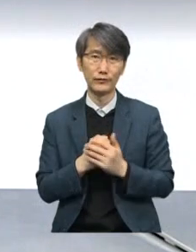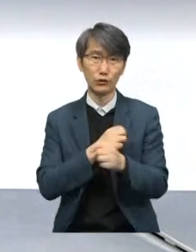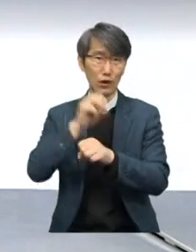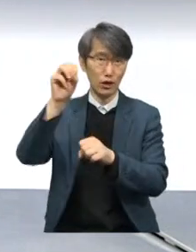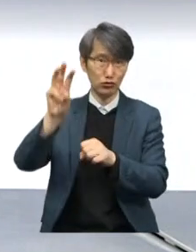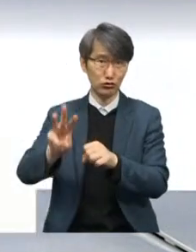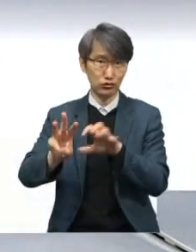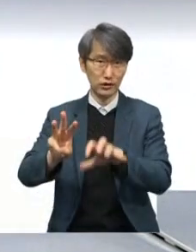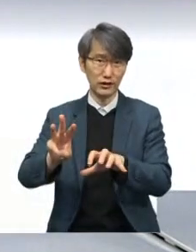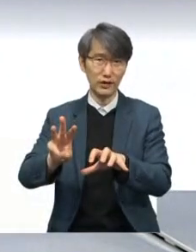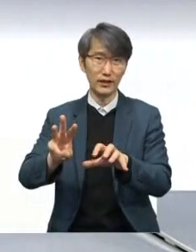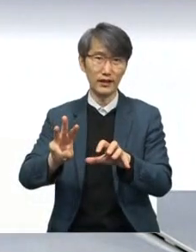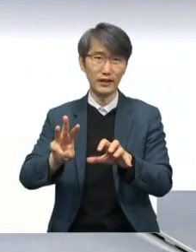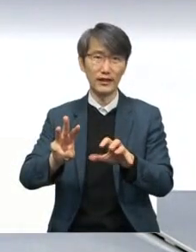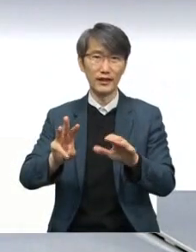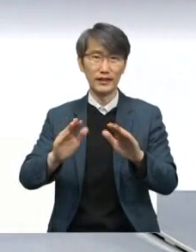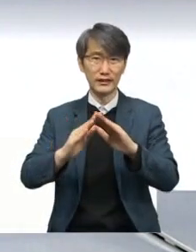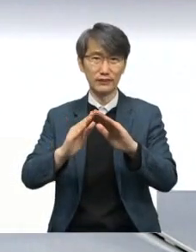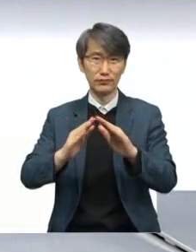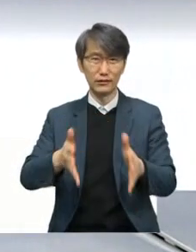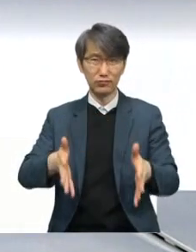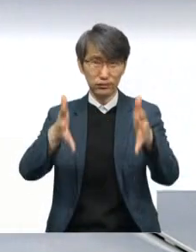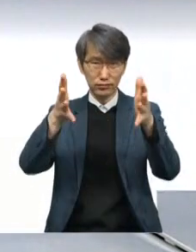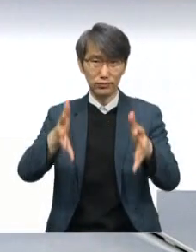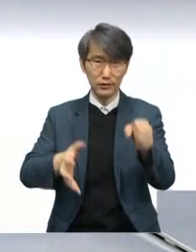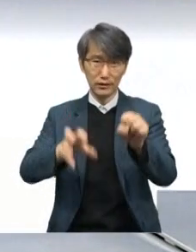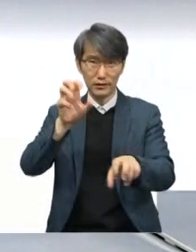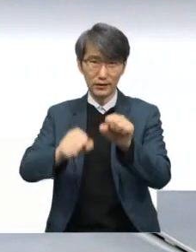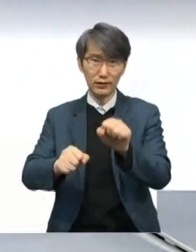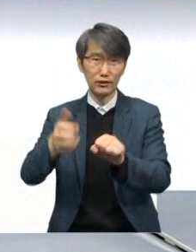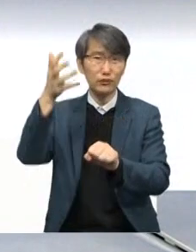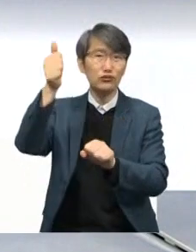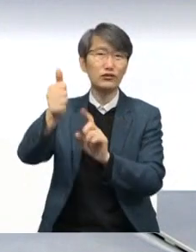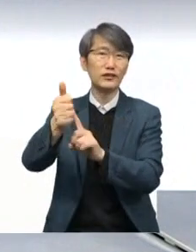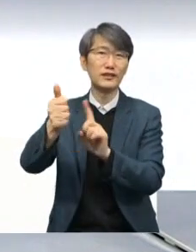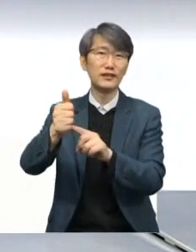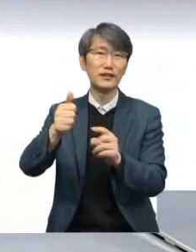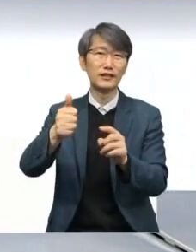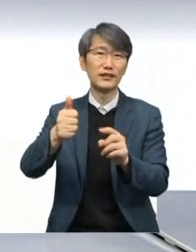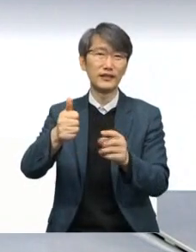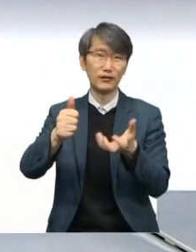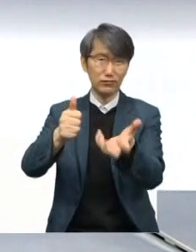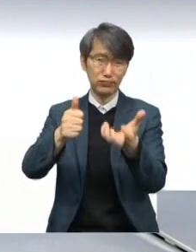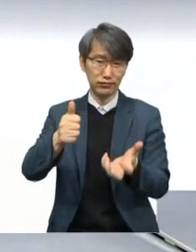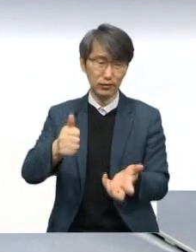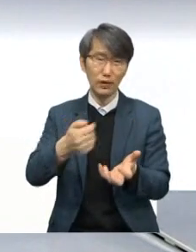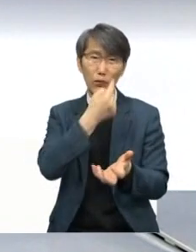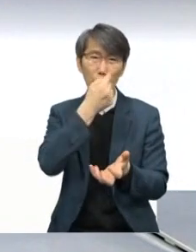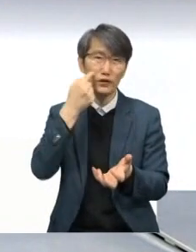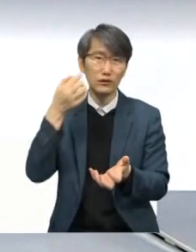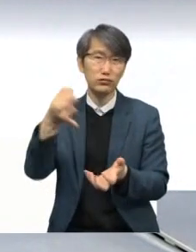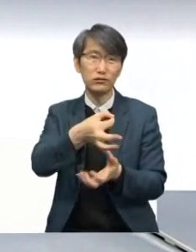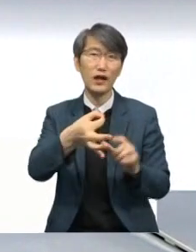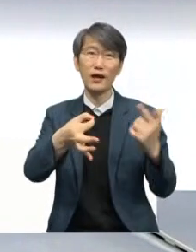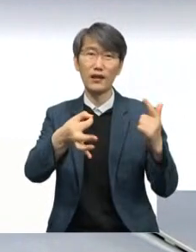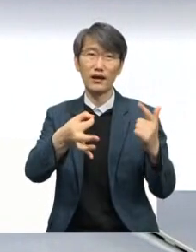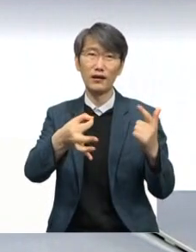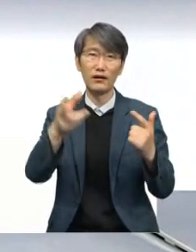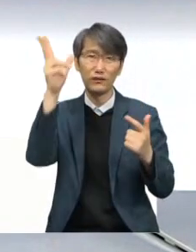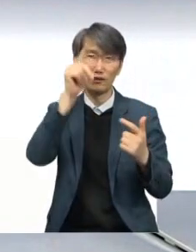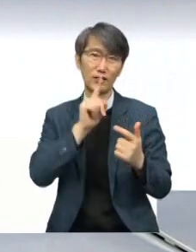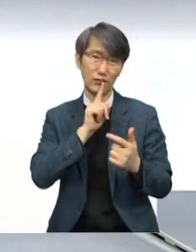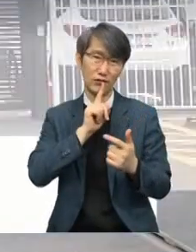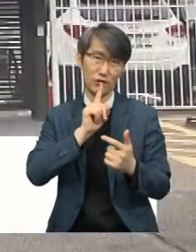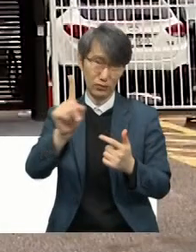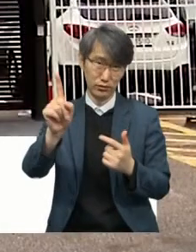광주시에서 다세대 주택 등 여러 채의 건물을 소유한 임대인이 세입자들에게 전세보증금을 돌려주지 않아 경찰의